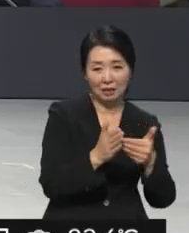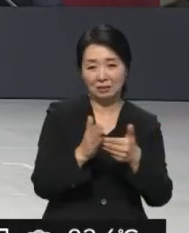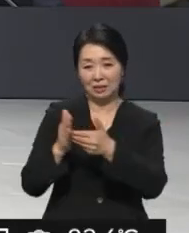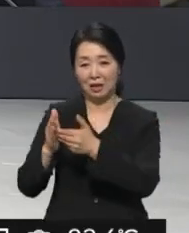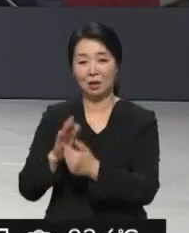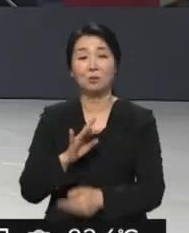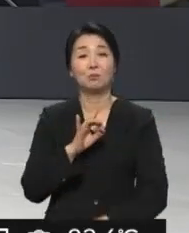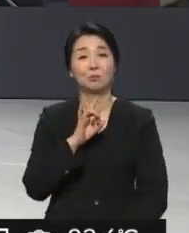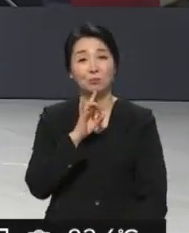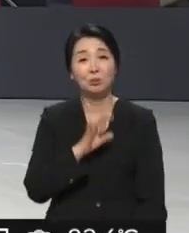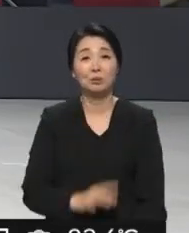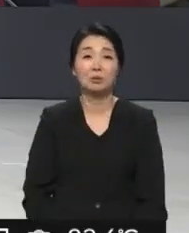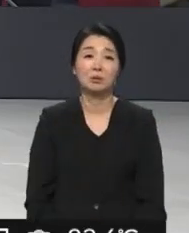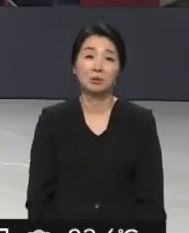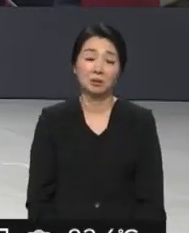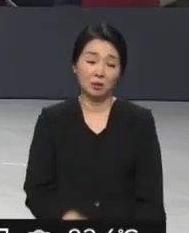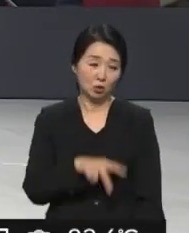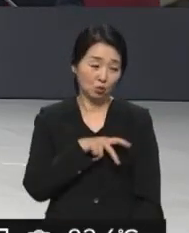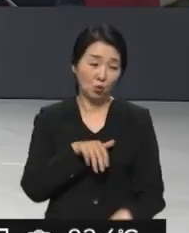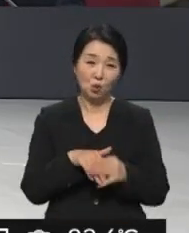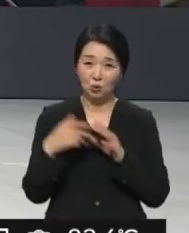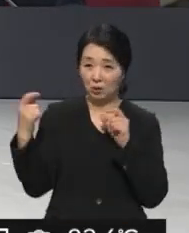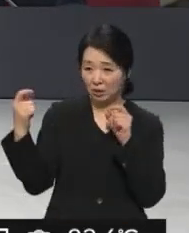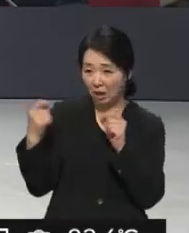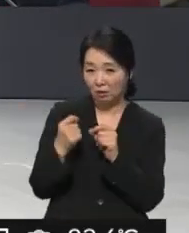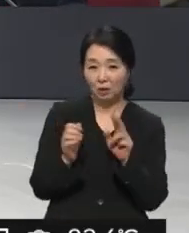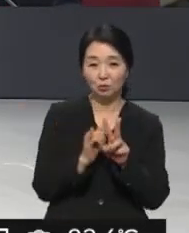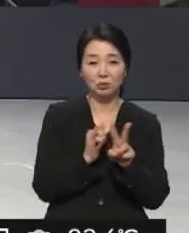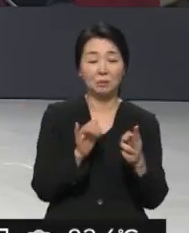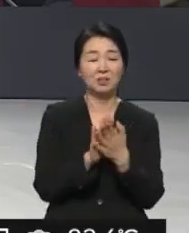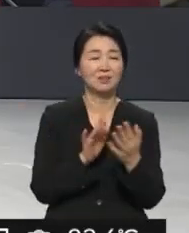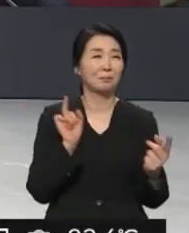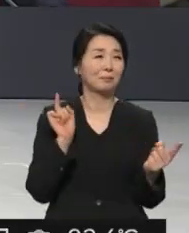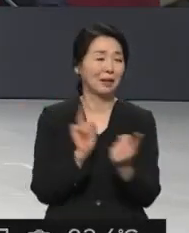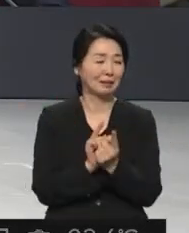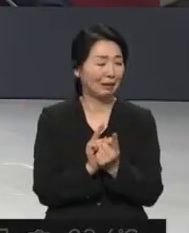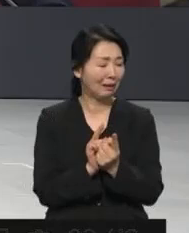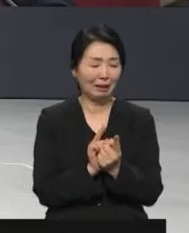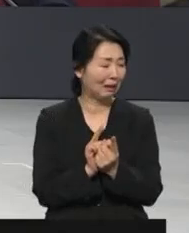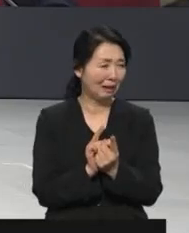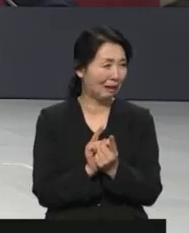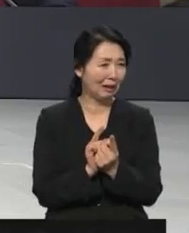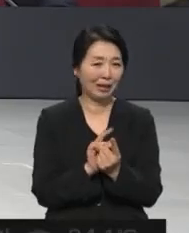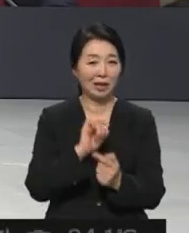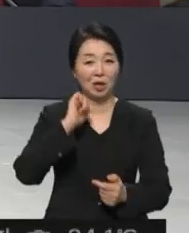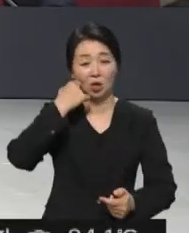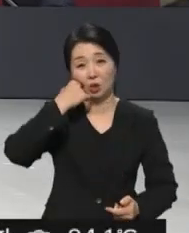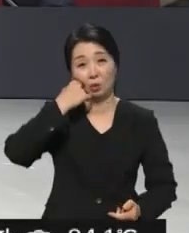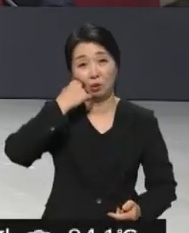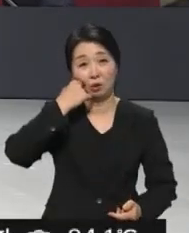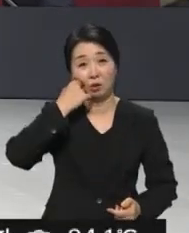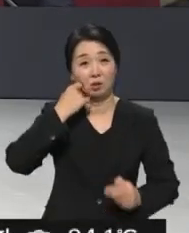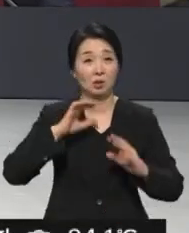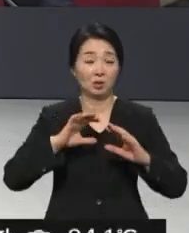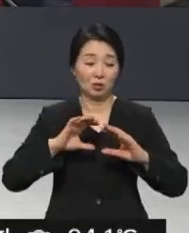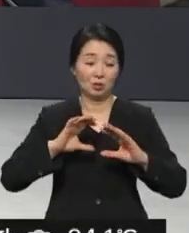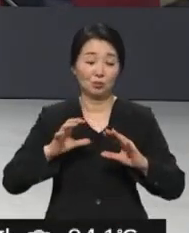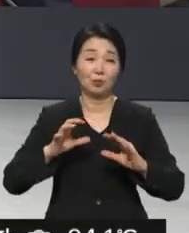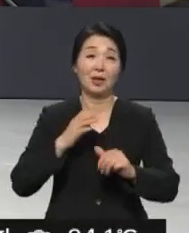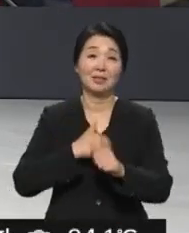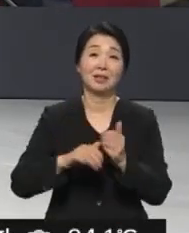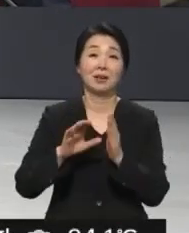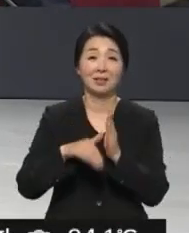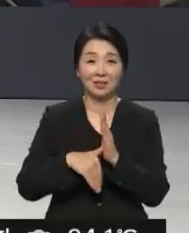진단도 나왔습니다. 총선이 다가올수록 두 사람이 직접 만나긴 더 어려워질 텐데 국회 상황실에서 이